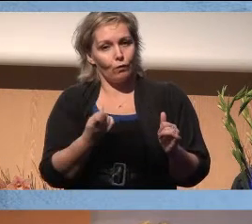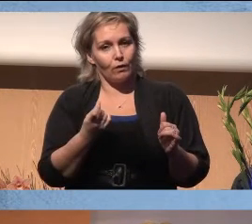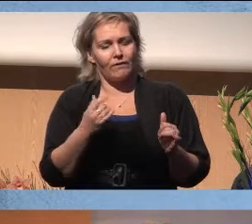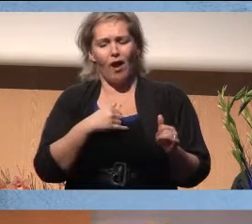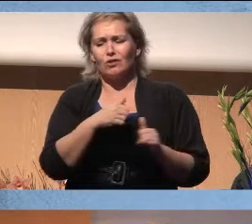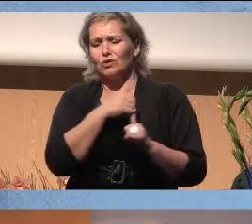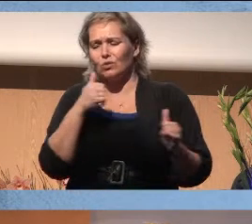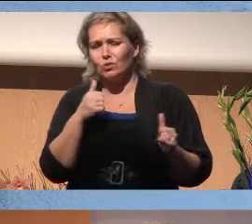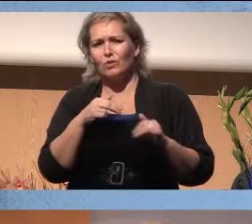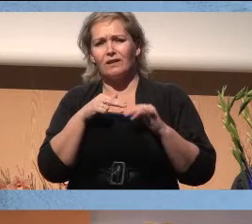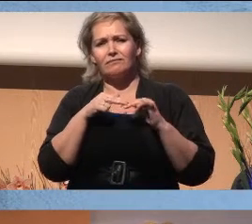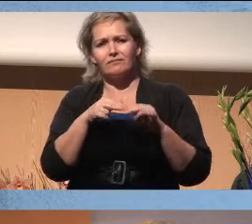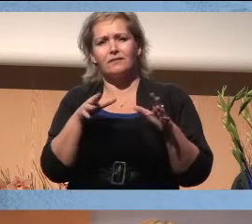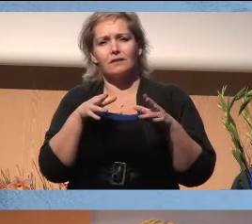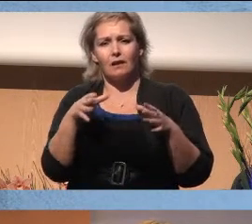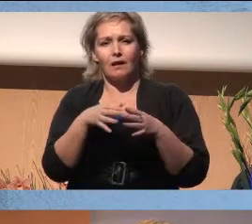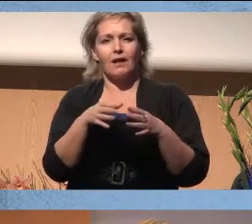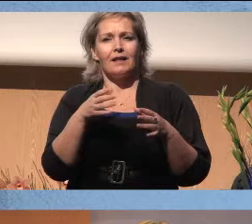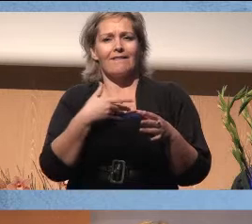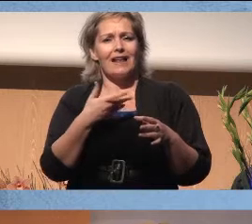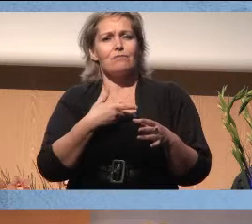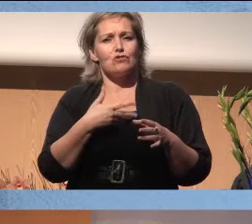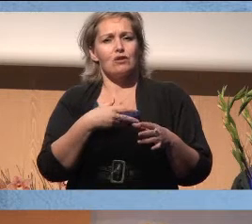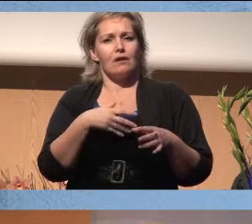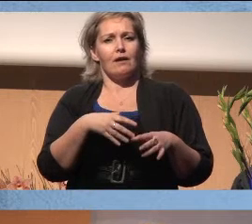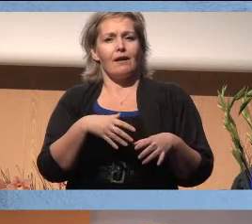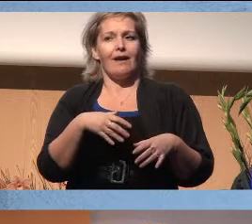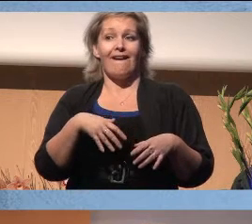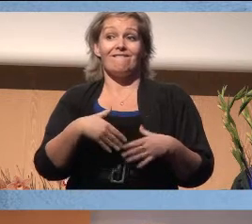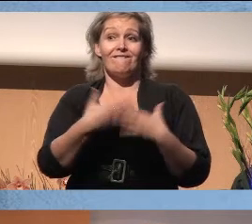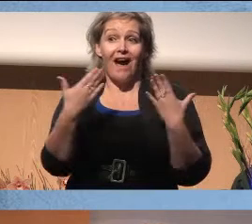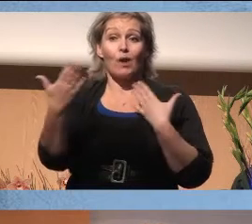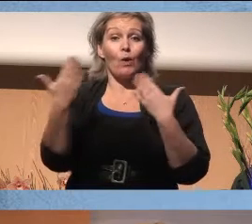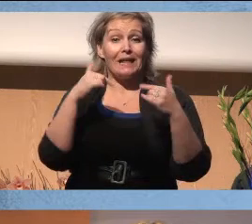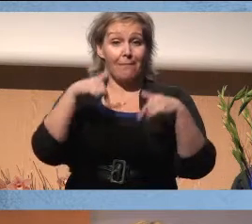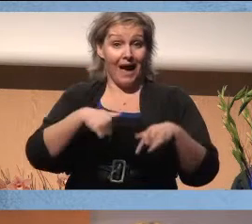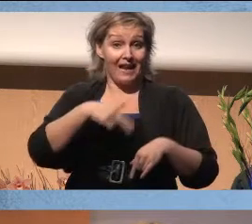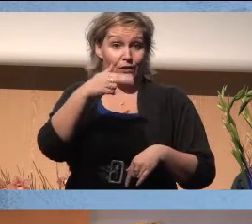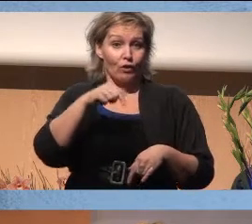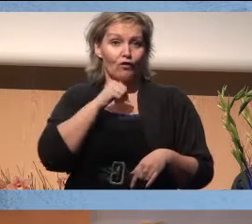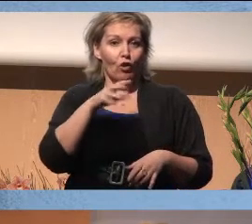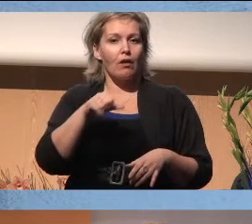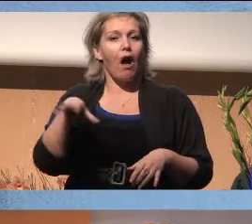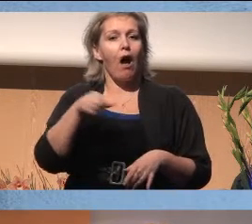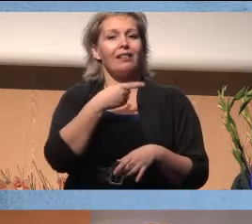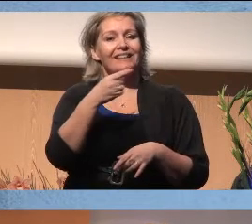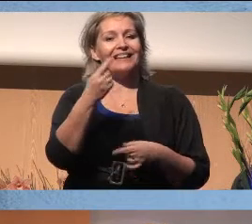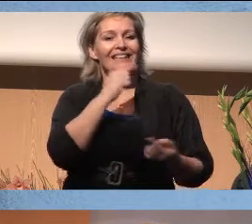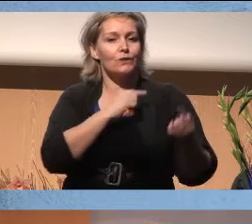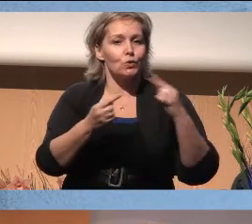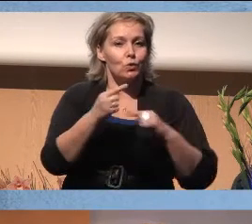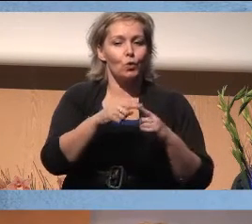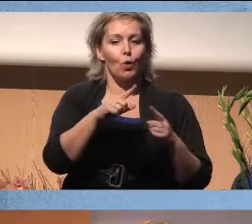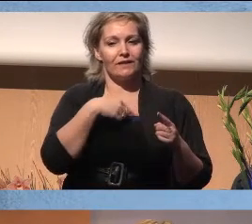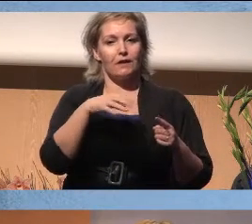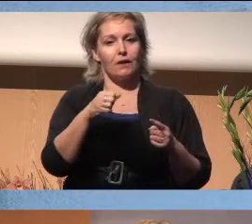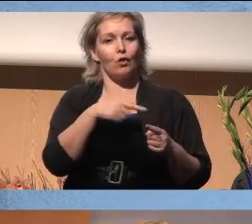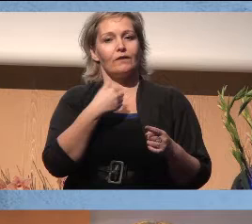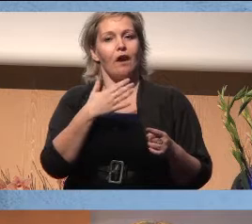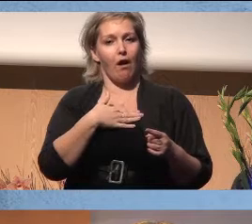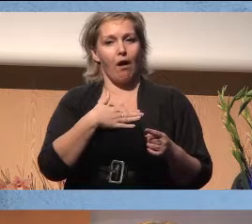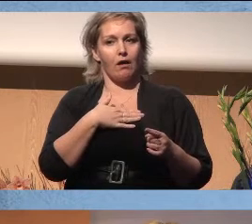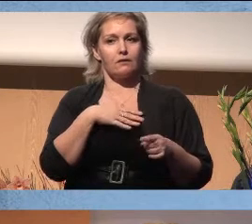har store reiseavstander. Det er veldig mye vær og klima i Norge. Og vi må ta alle disse diskusjonene, og vi skal ta det når vi